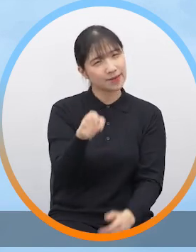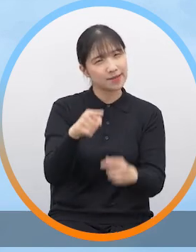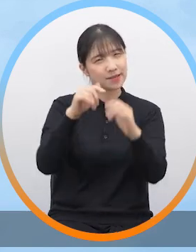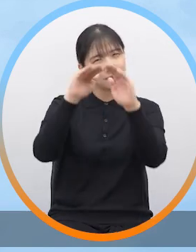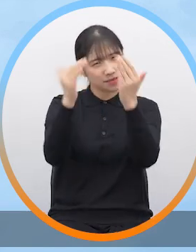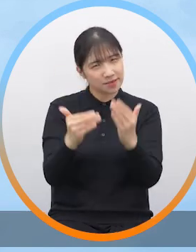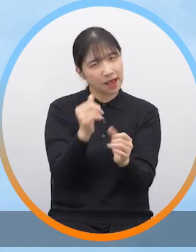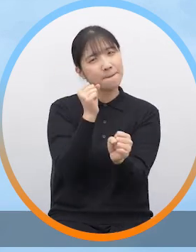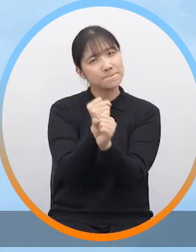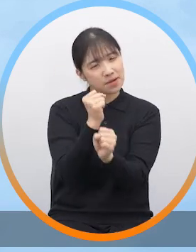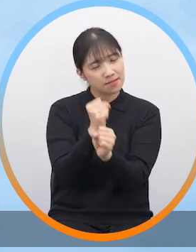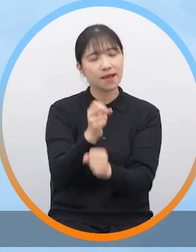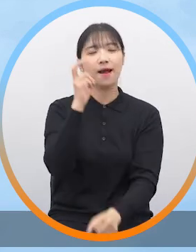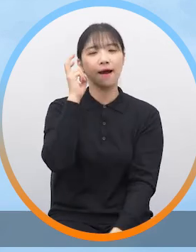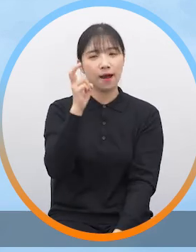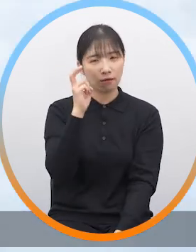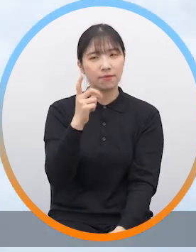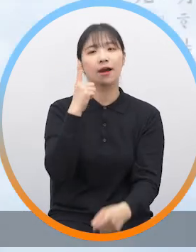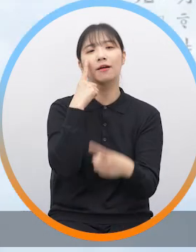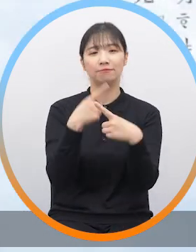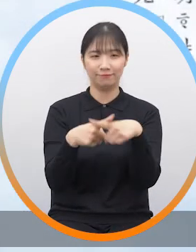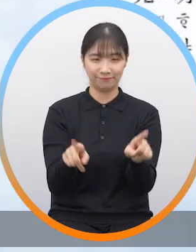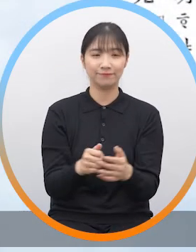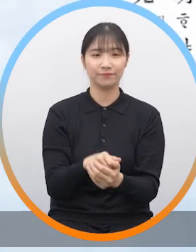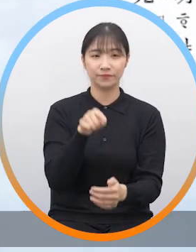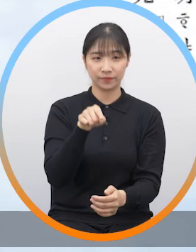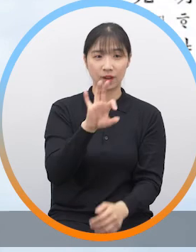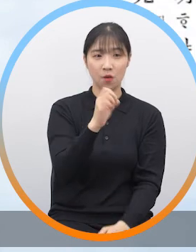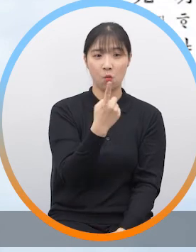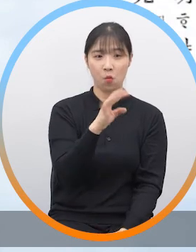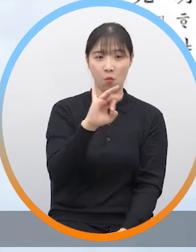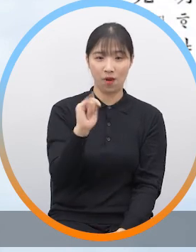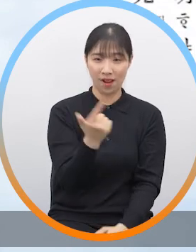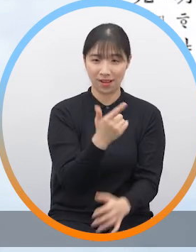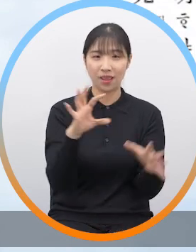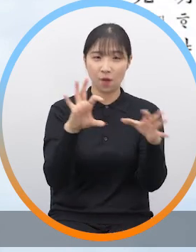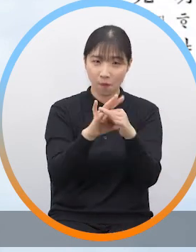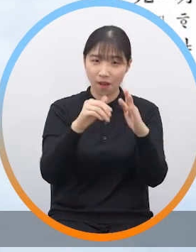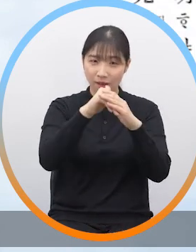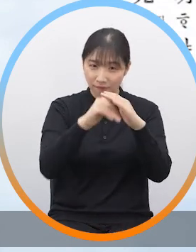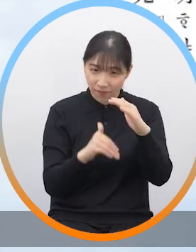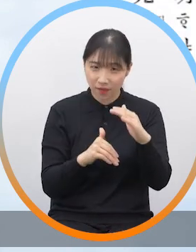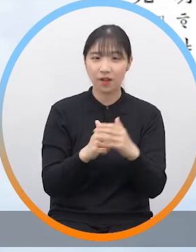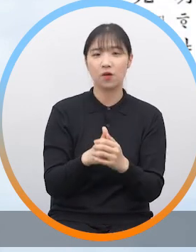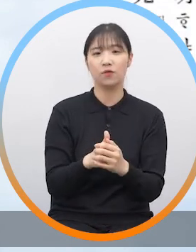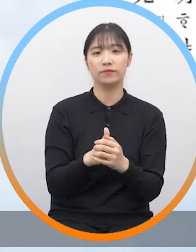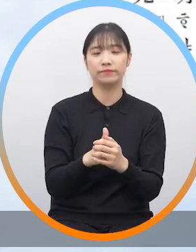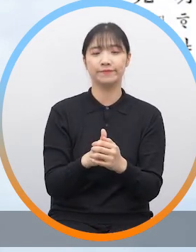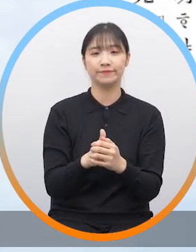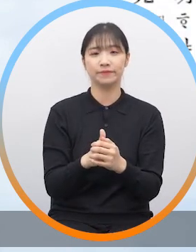만들어졌을 것이다. 이런 이야기죠. 이 왕인에 관련된 것이